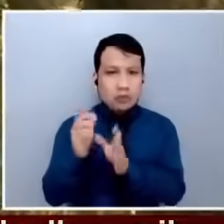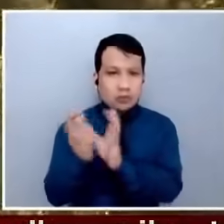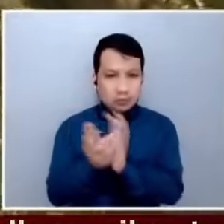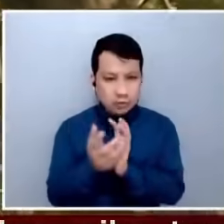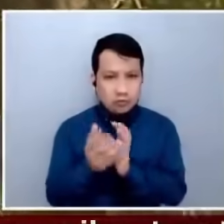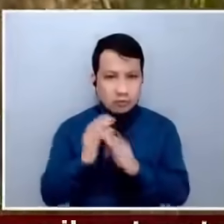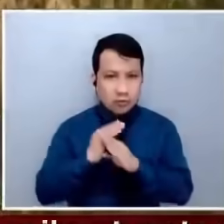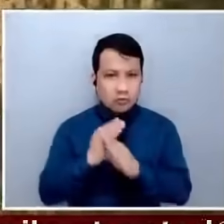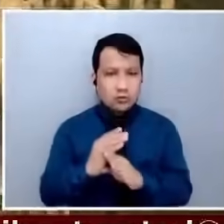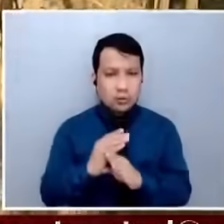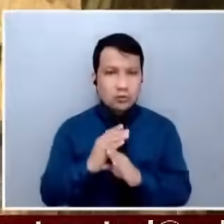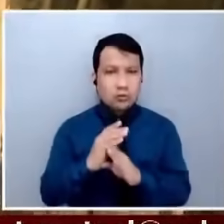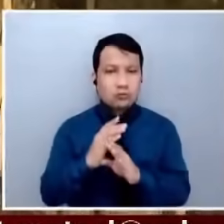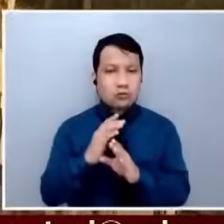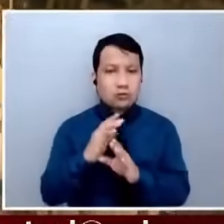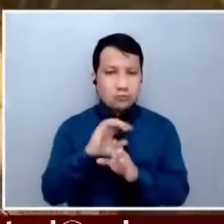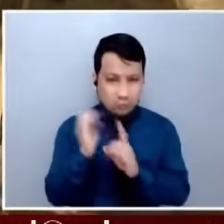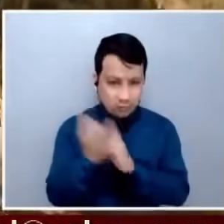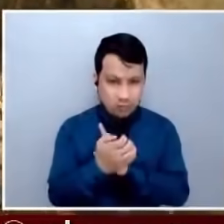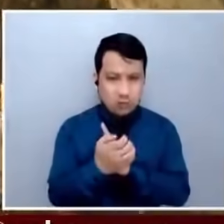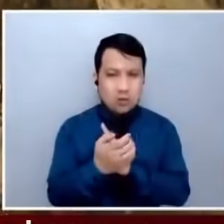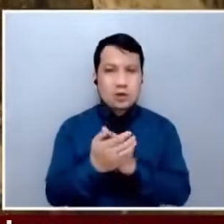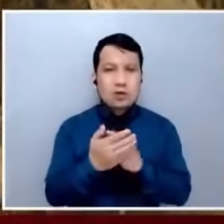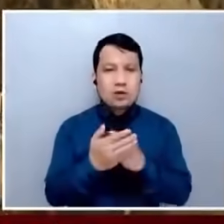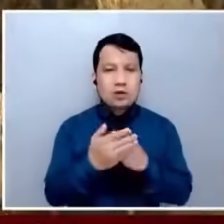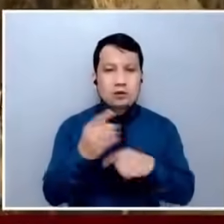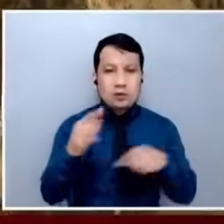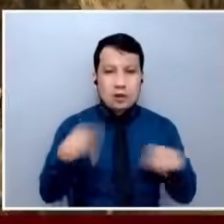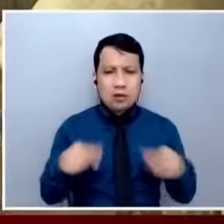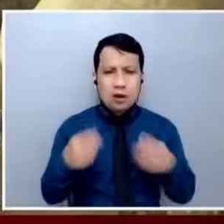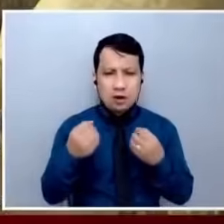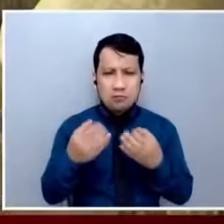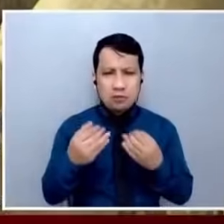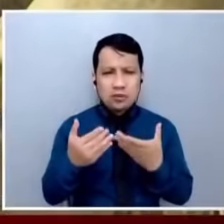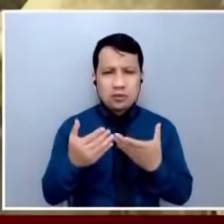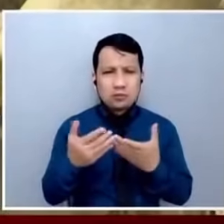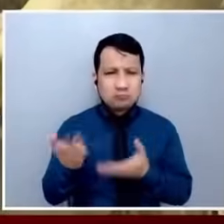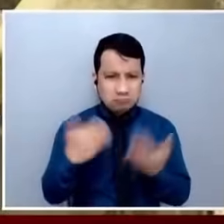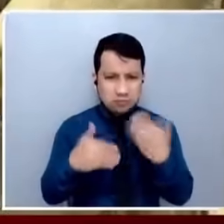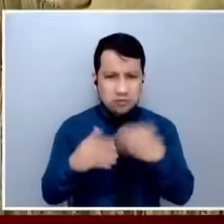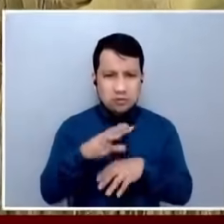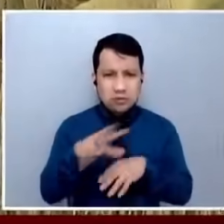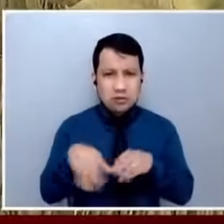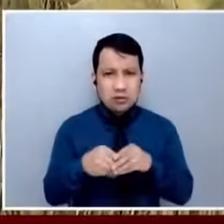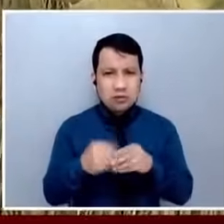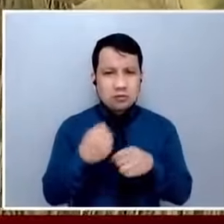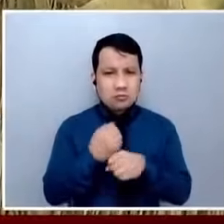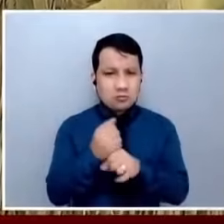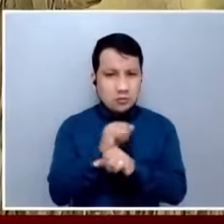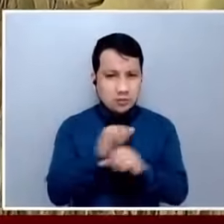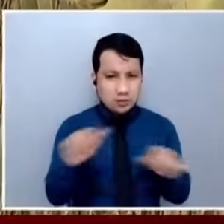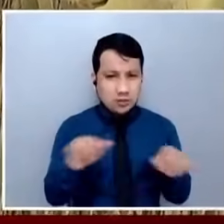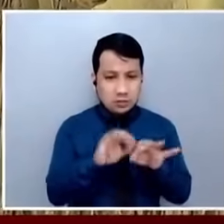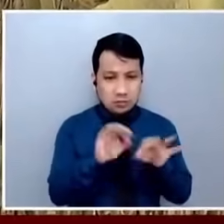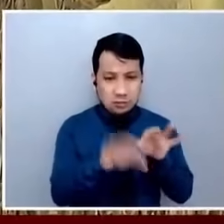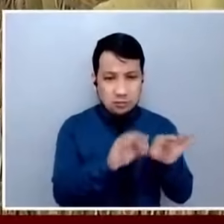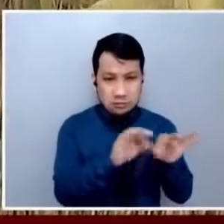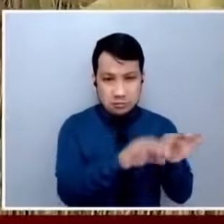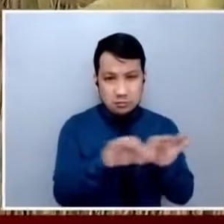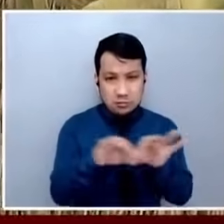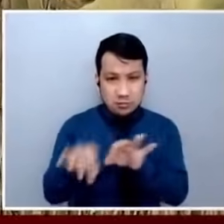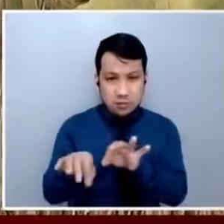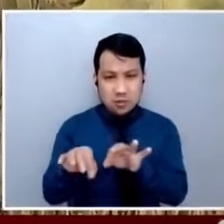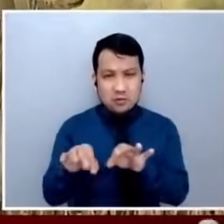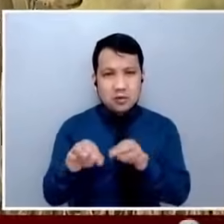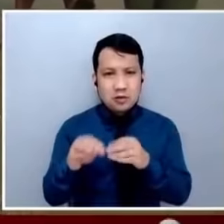protect biodiversity. Hangad nilang mas dumami pa ang maengganyo at gumawa ng ganitong mangrove planting at